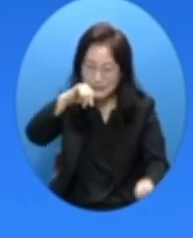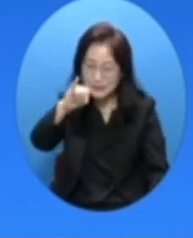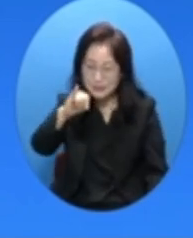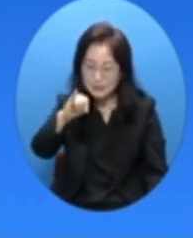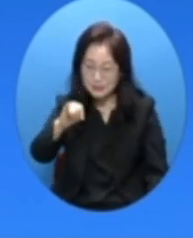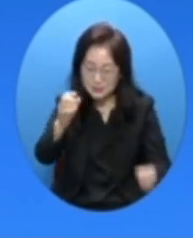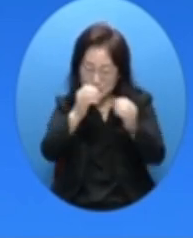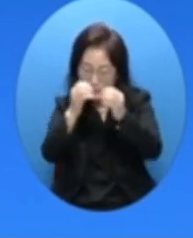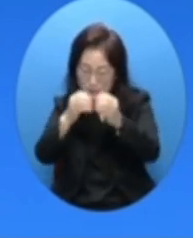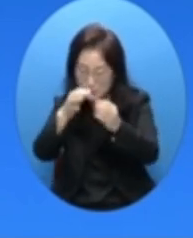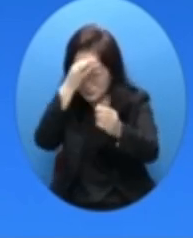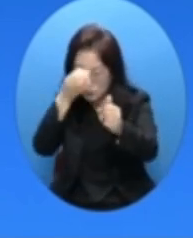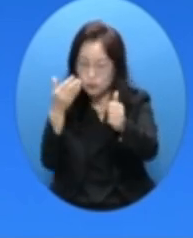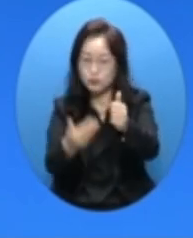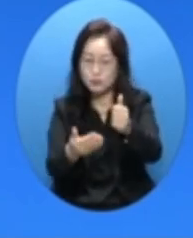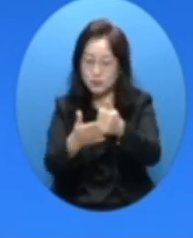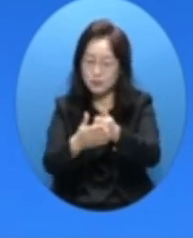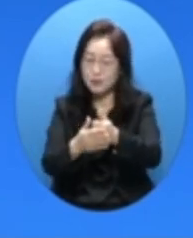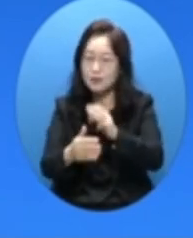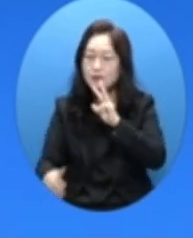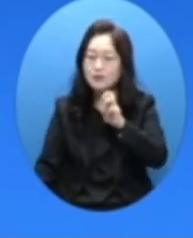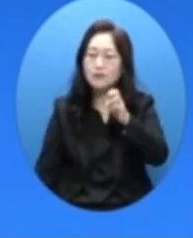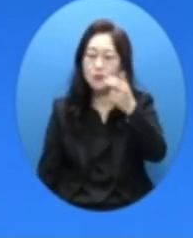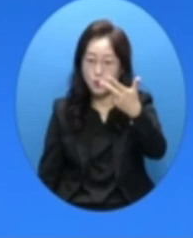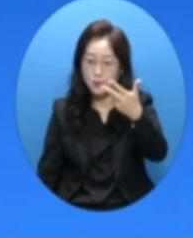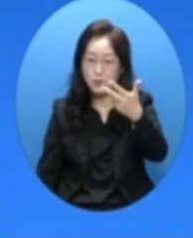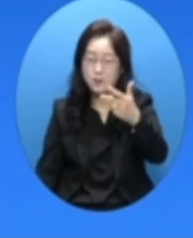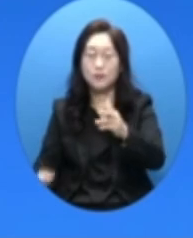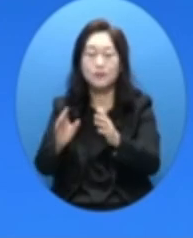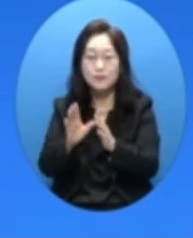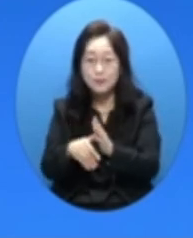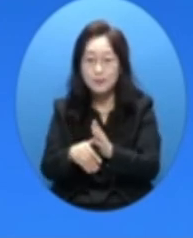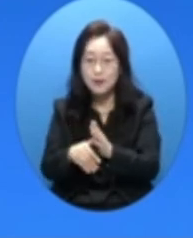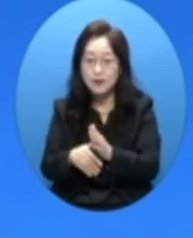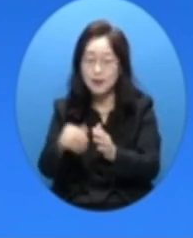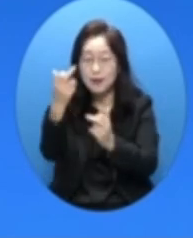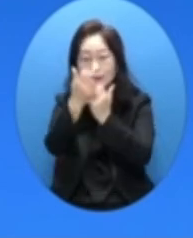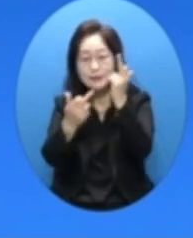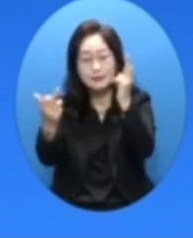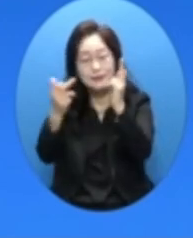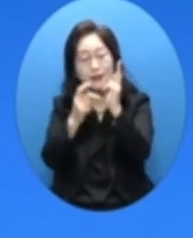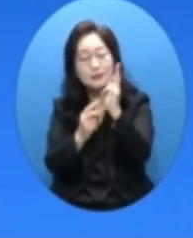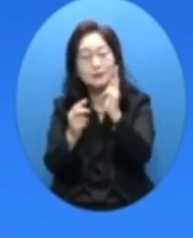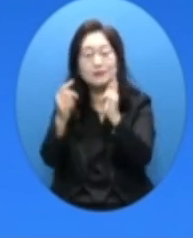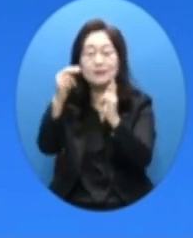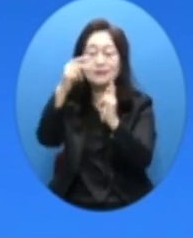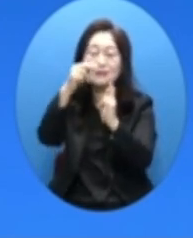재능을 주셔서 37살 때 산에 올라가서